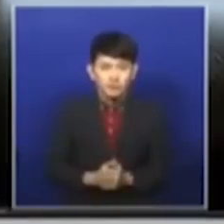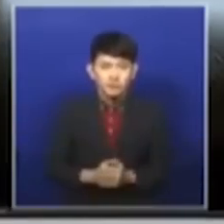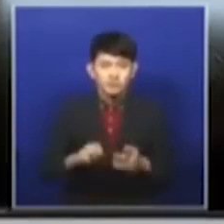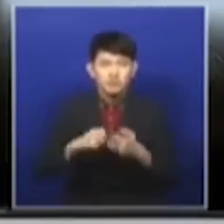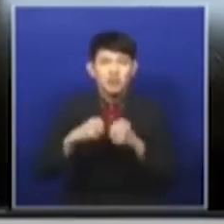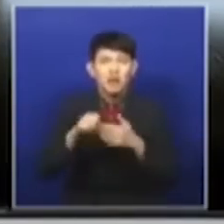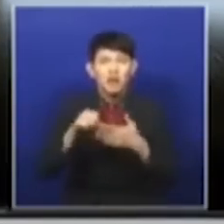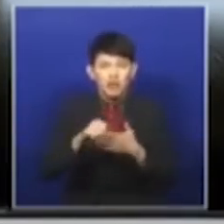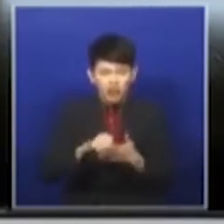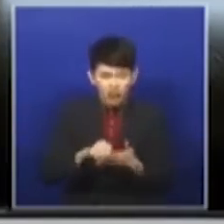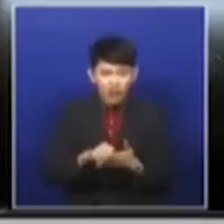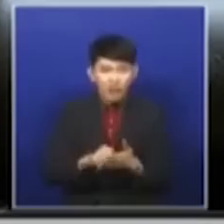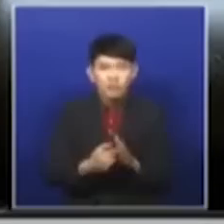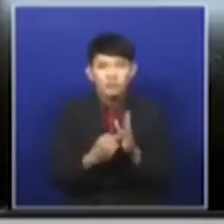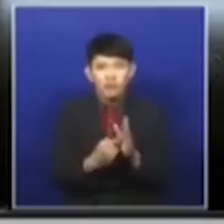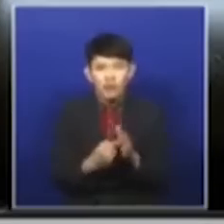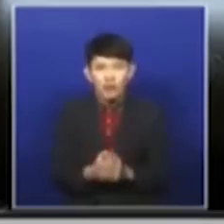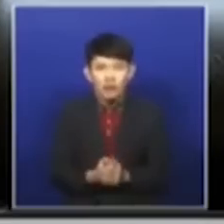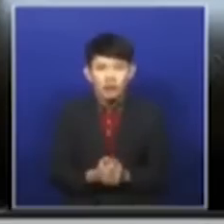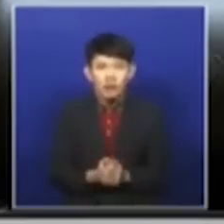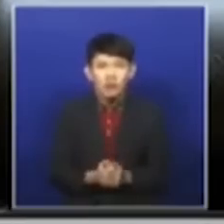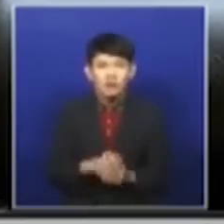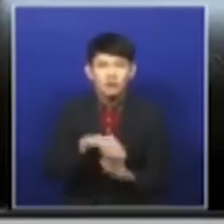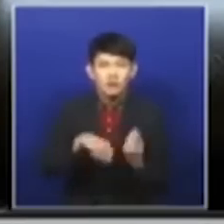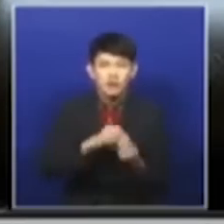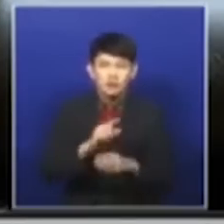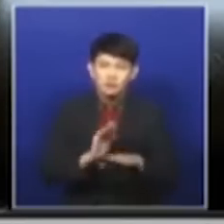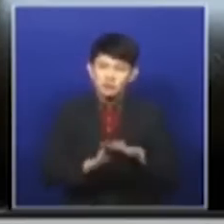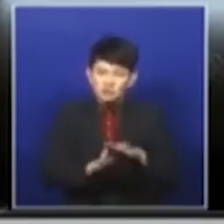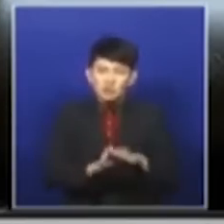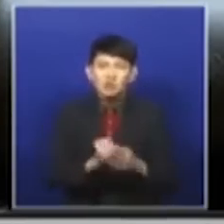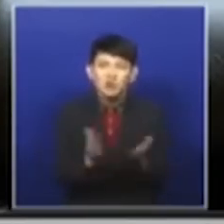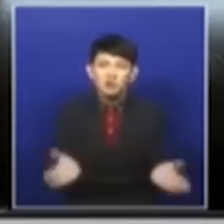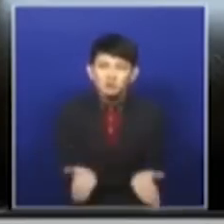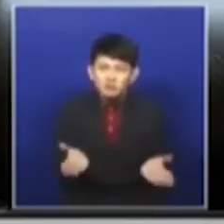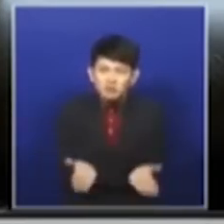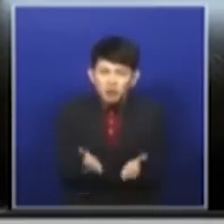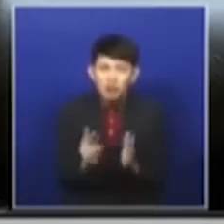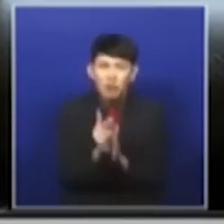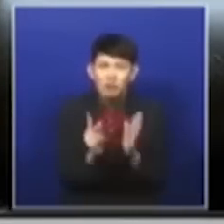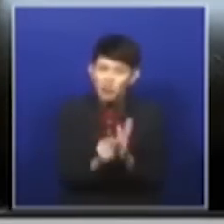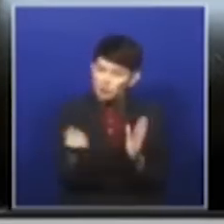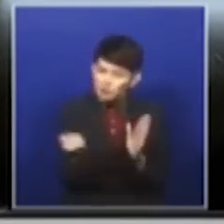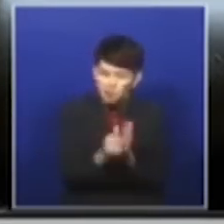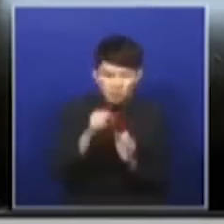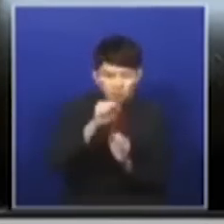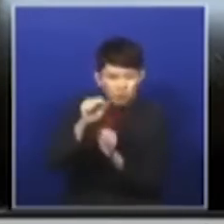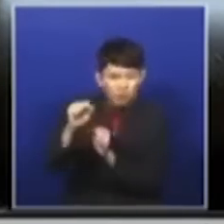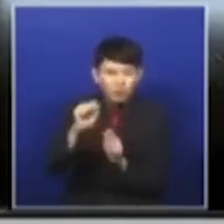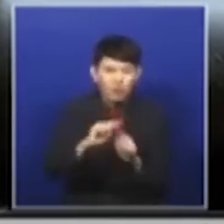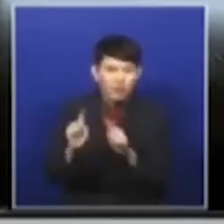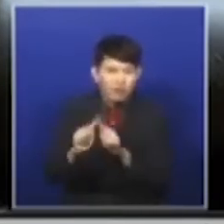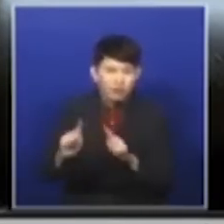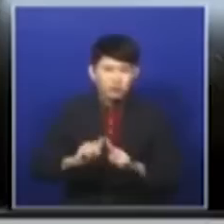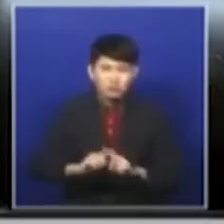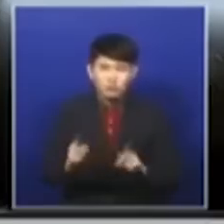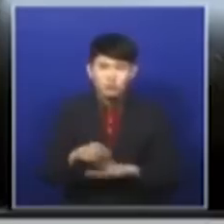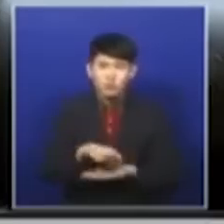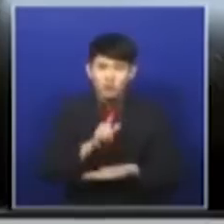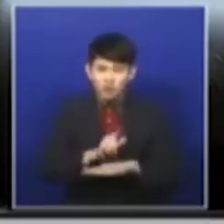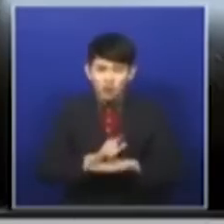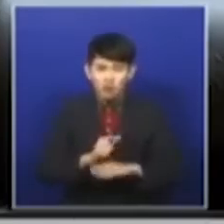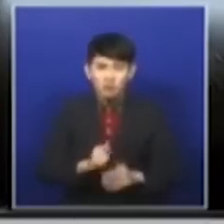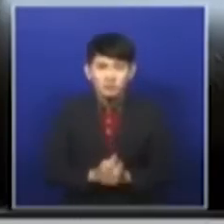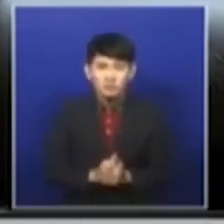แก้ปัญหาทั้งออกมาตรการกระตุ้นเศรษฐกิจและออกกฎหมายเยอะไปหมดแต่ท่านประธานครับ